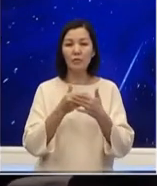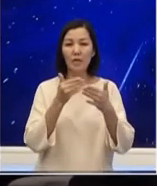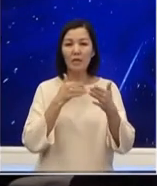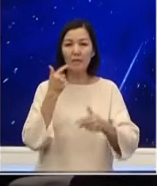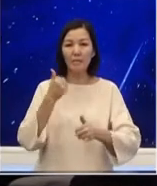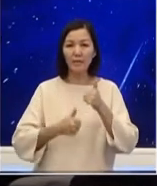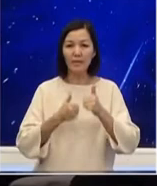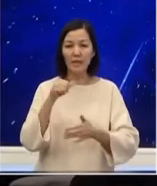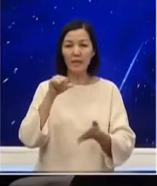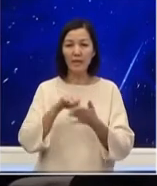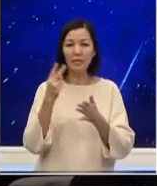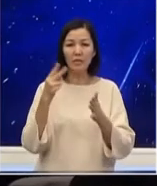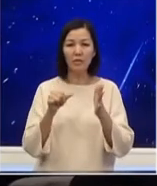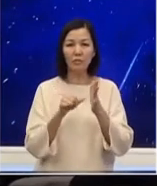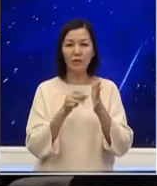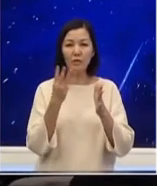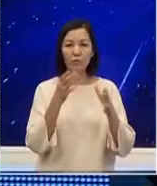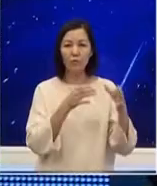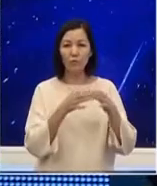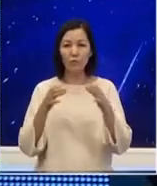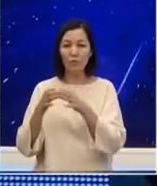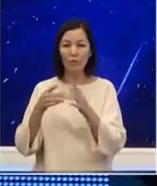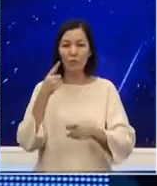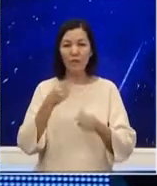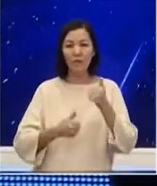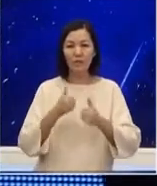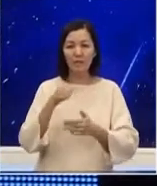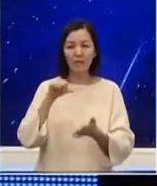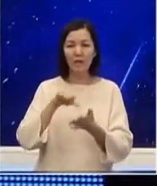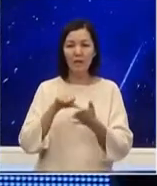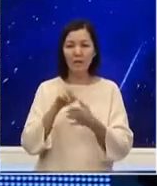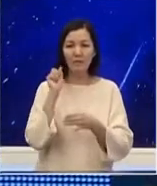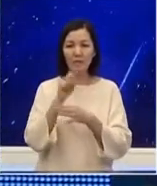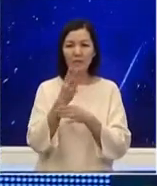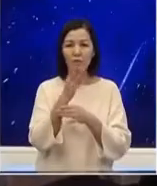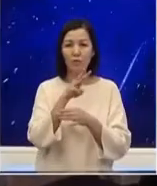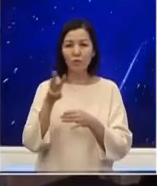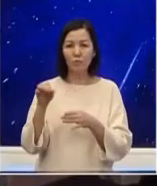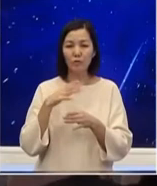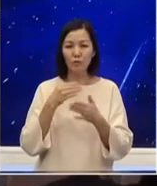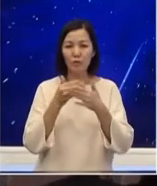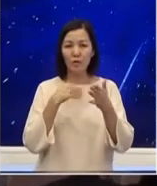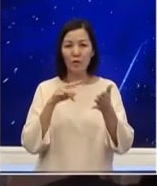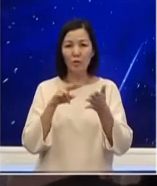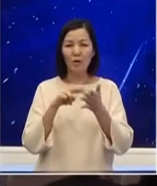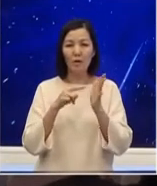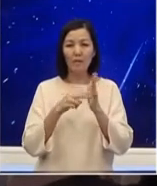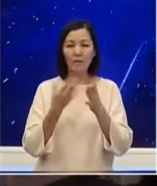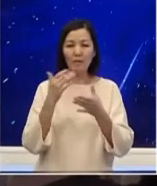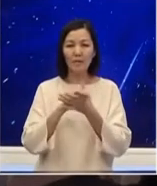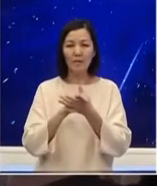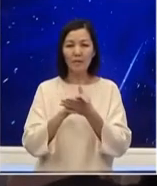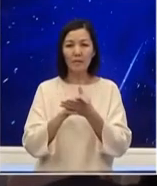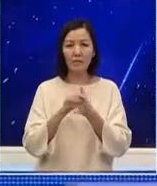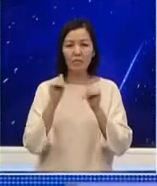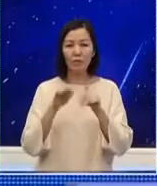бәсекелеріне кірісті. 26-сы 3 топқа бөлініп, дебатқа қатысты. Берілген 3 минут үшінде сайлауалды бағдарламаларын таныстырып, оны